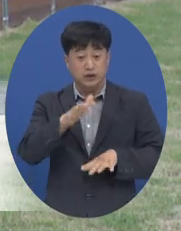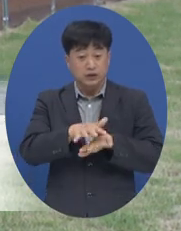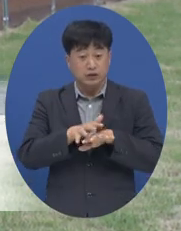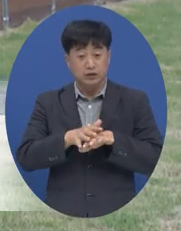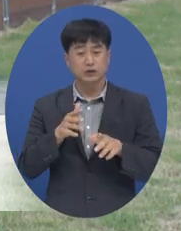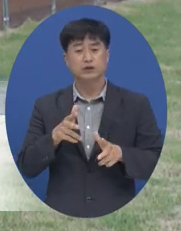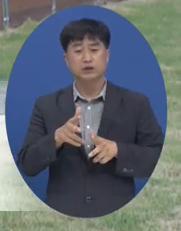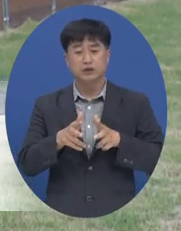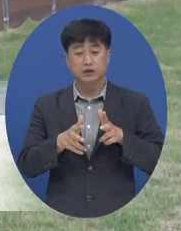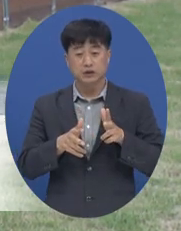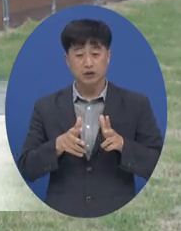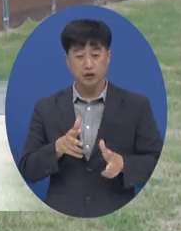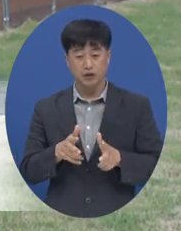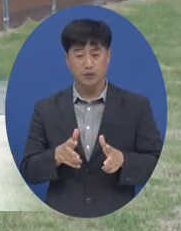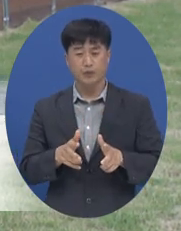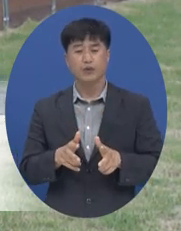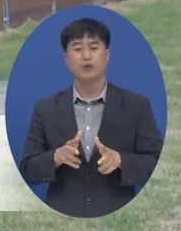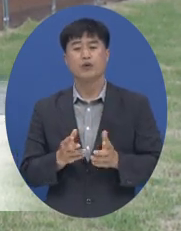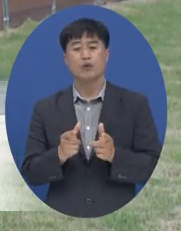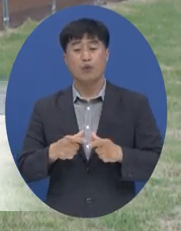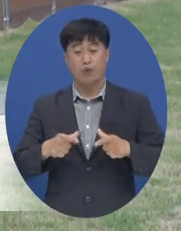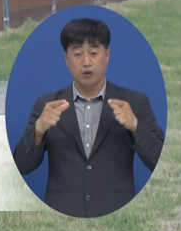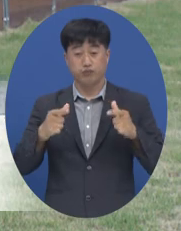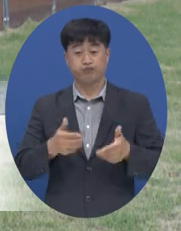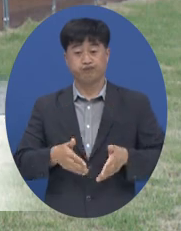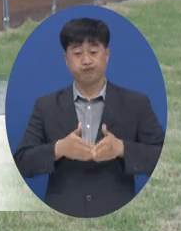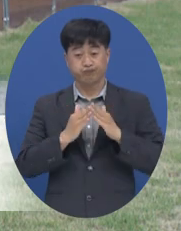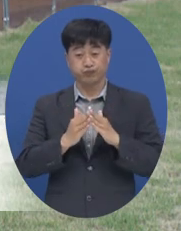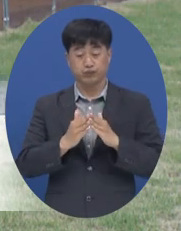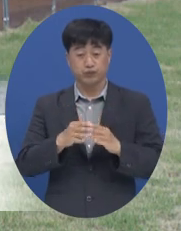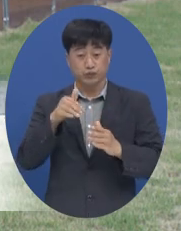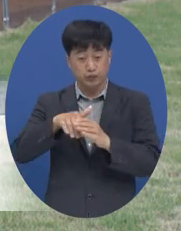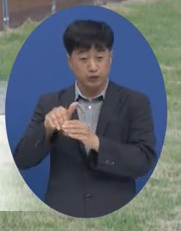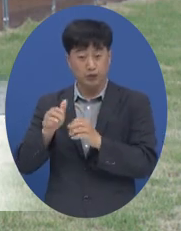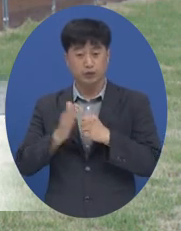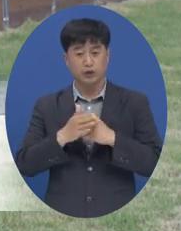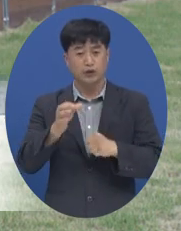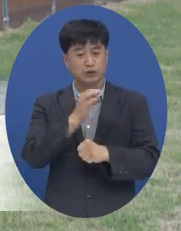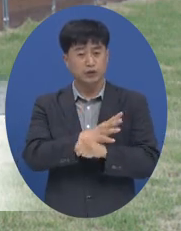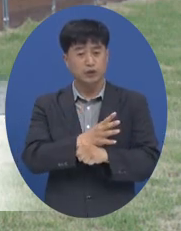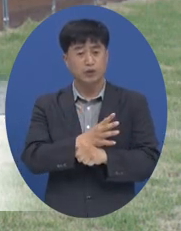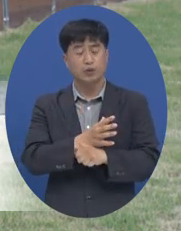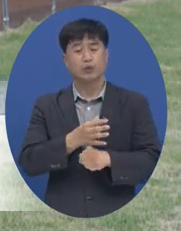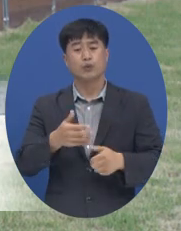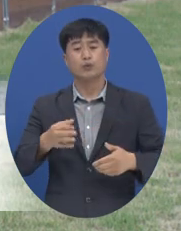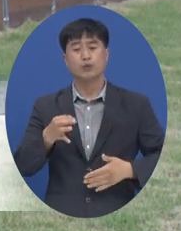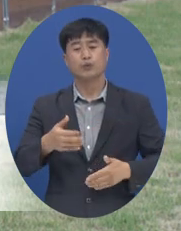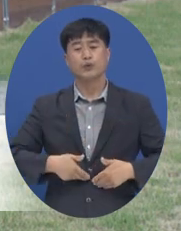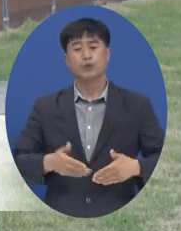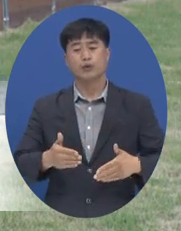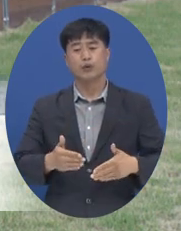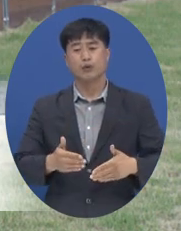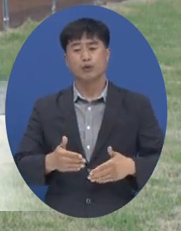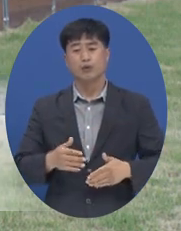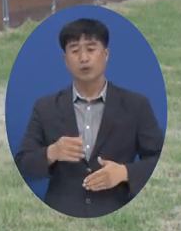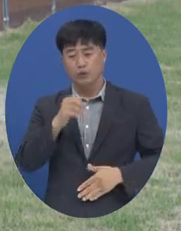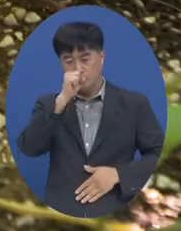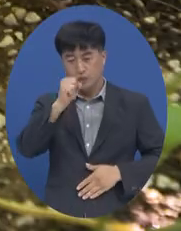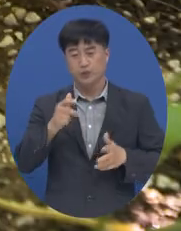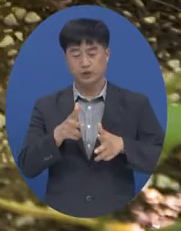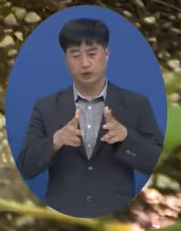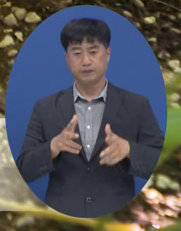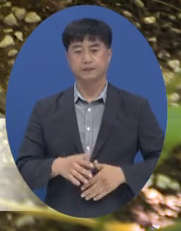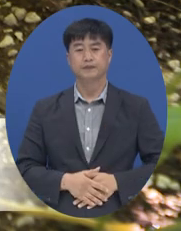이제 화분을 설치해서 이제 식물을 올리는 거기 때문에 토지 매입비가 별도로 들지 않아요. 그래서 이제 상당히 가성비가 좋은